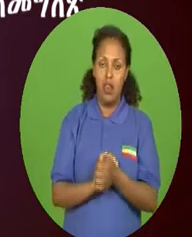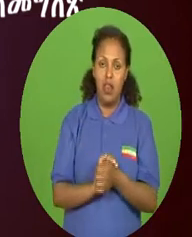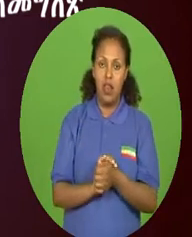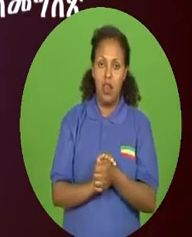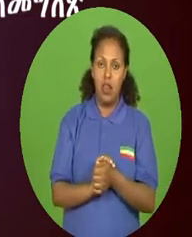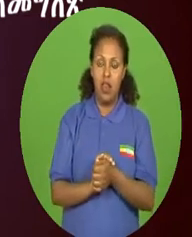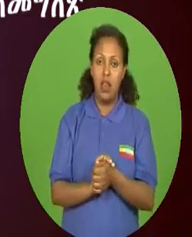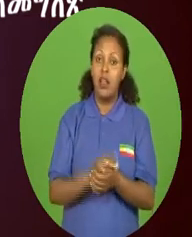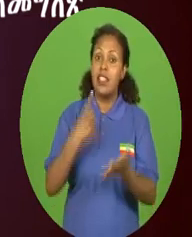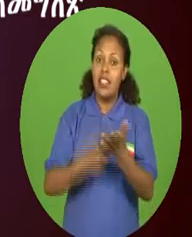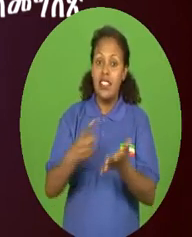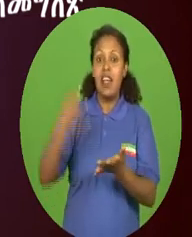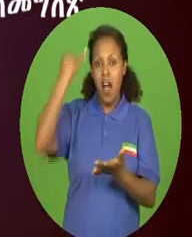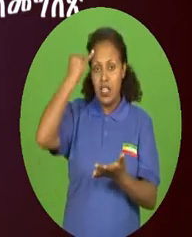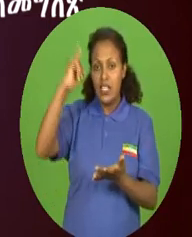ይለወጣል።